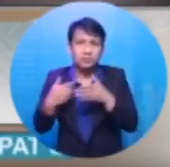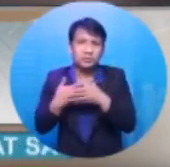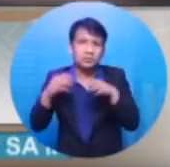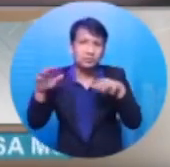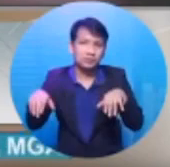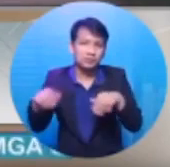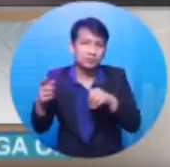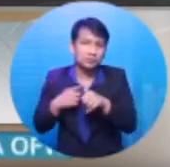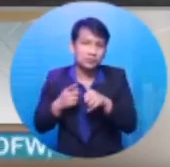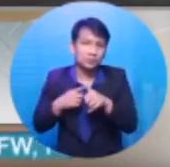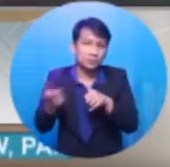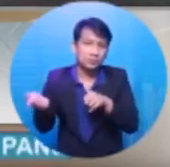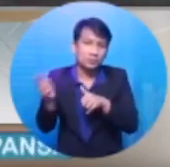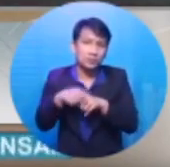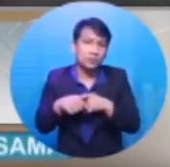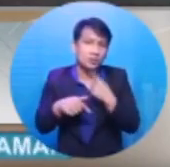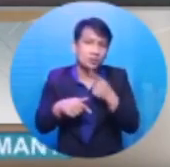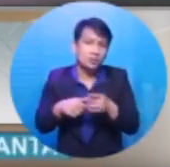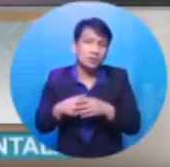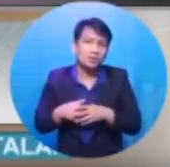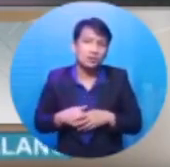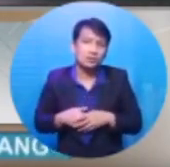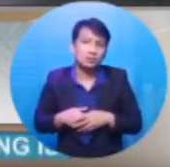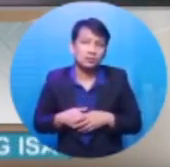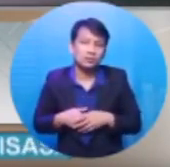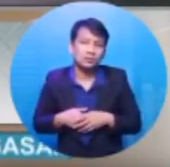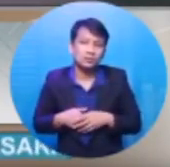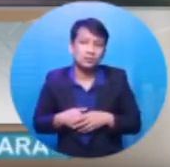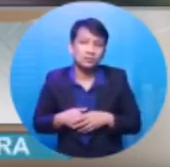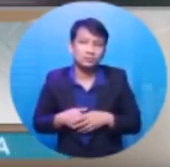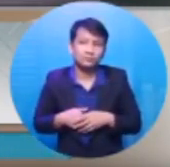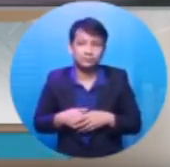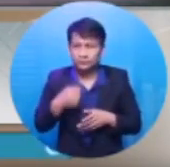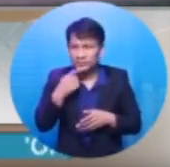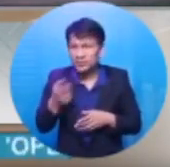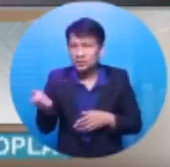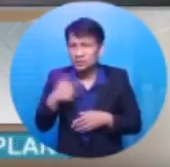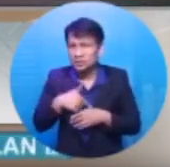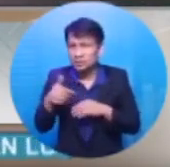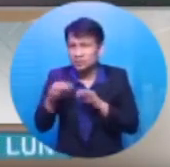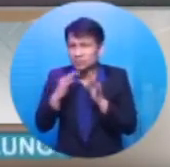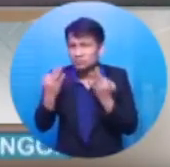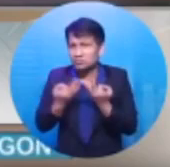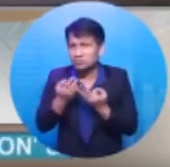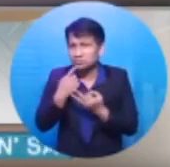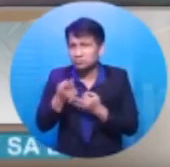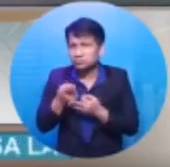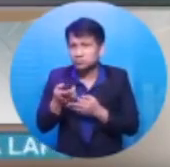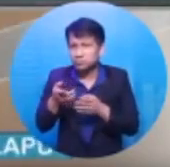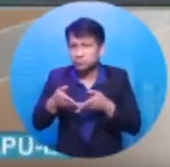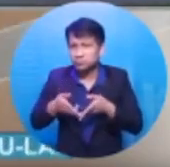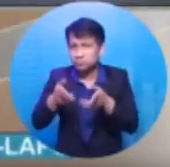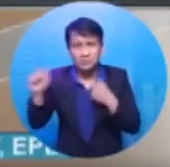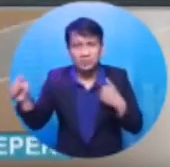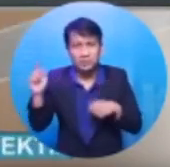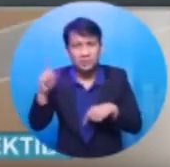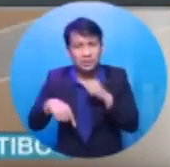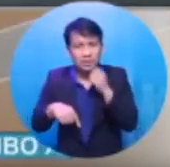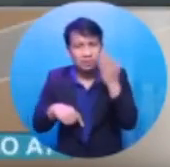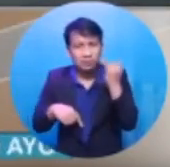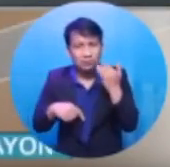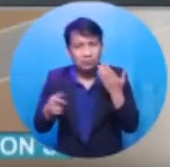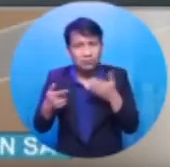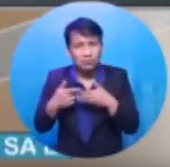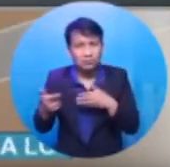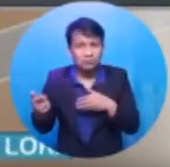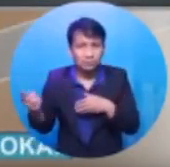sila dito sa so, yung anuhan ko po, yung karambolan ko na sinasabi nyo. Mas malapit po kasi sila dito sa highway kita doon sa amin. Kasi po kaya